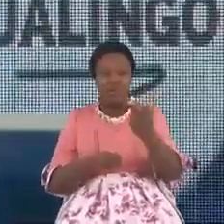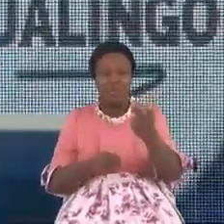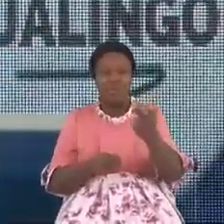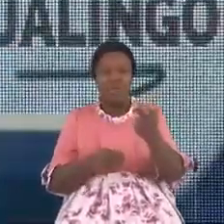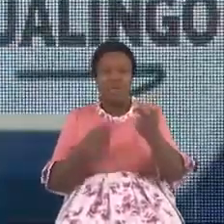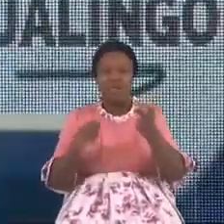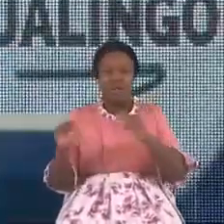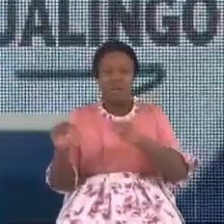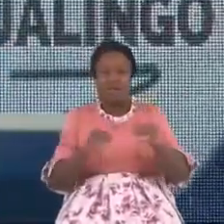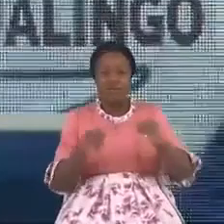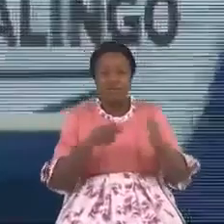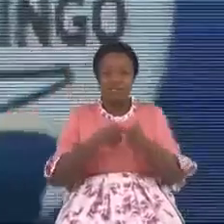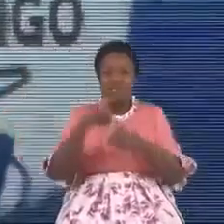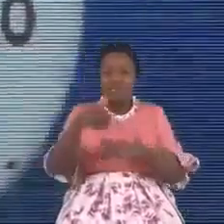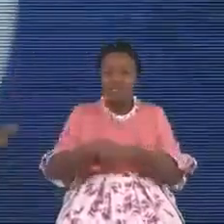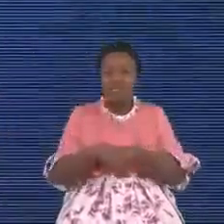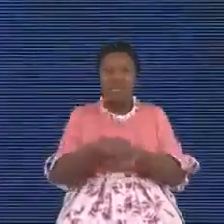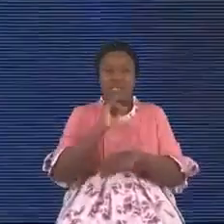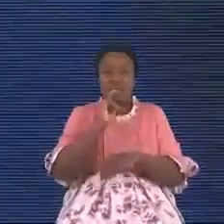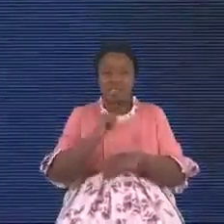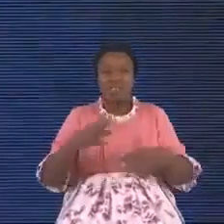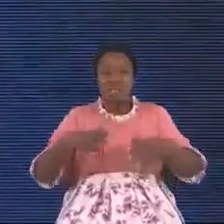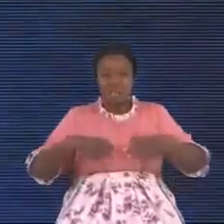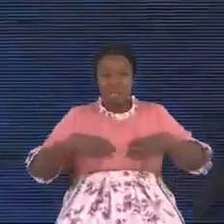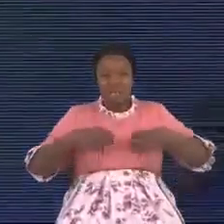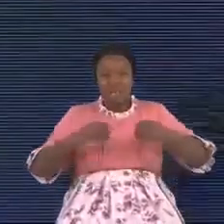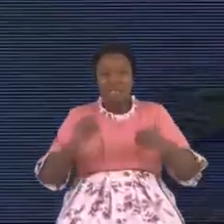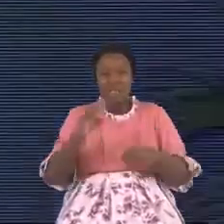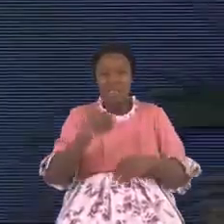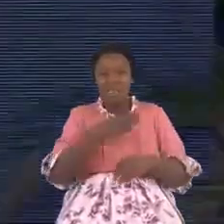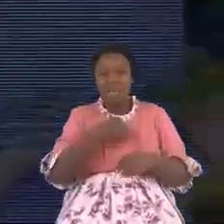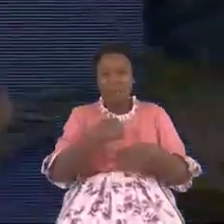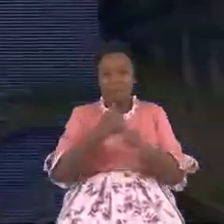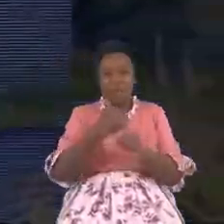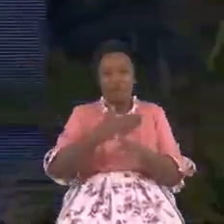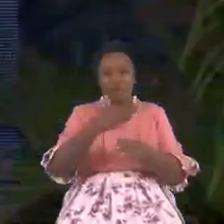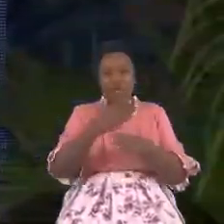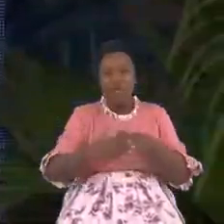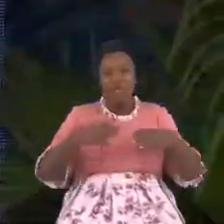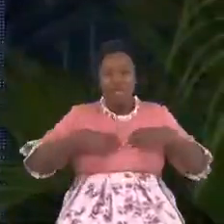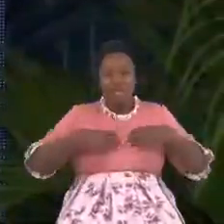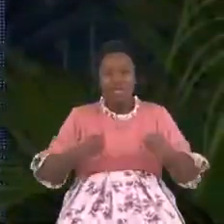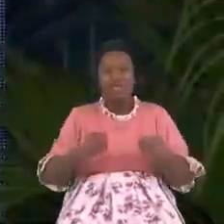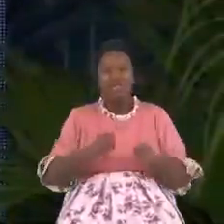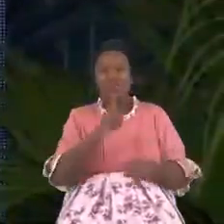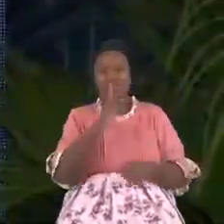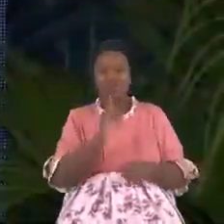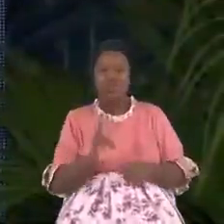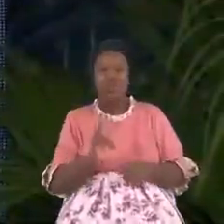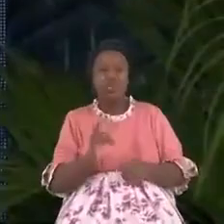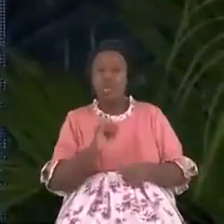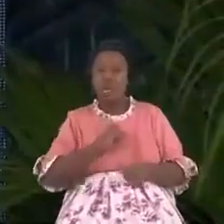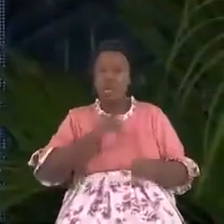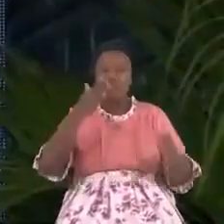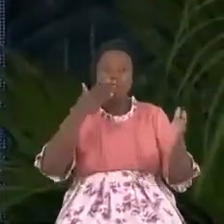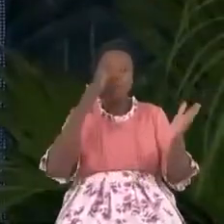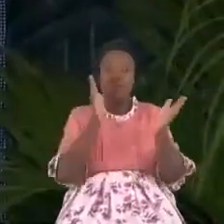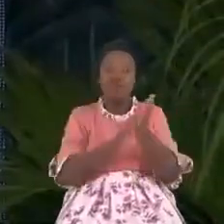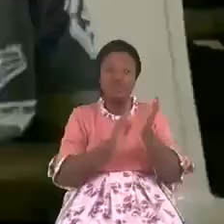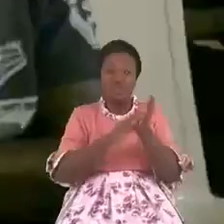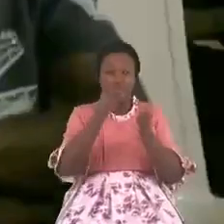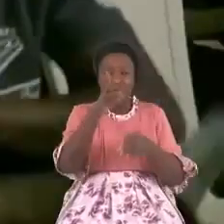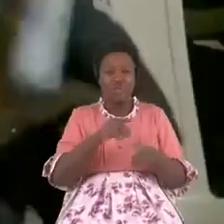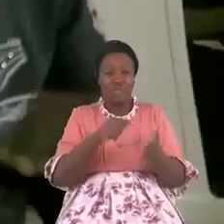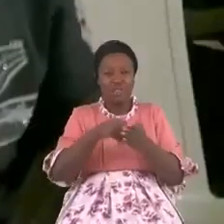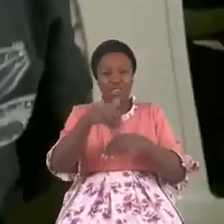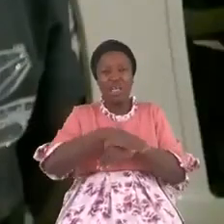ọrụ dị ike na ndụ gị, mee ka ị nwere onwe gị n'ezie. Ana m ekele Chineke n'abalị a. Ọgwụgwọ nsọ na-abịakwasị